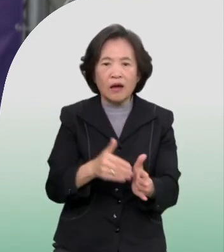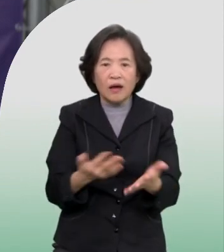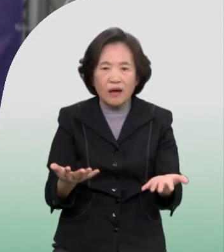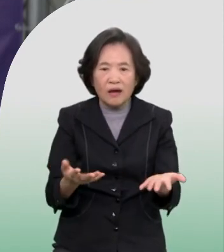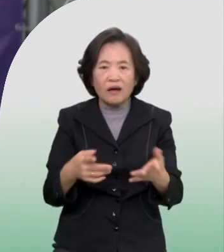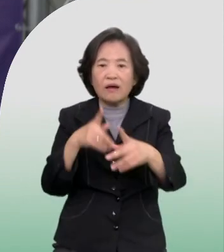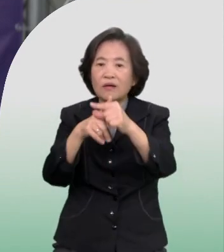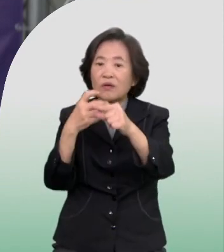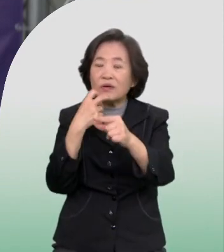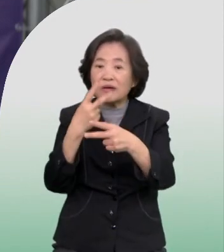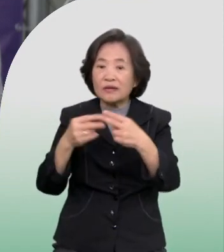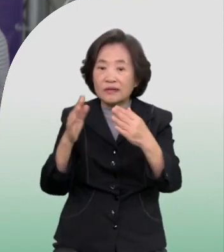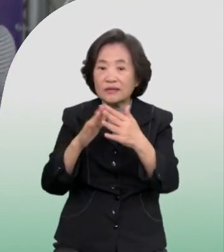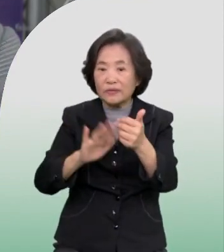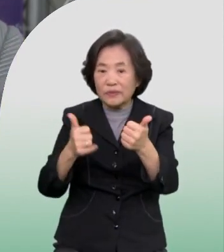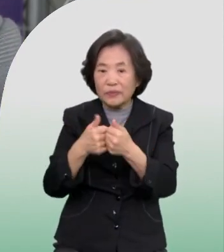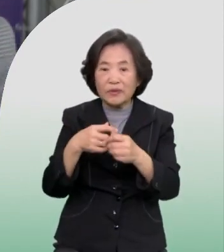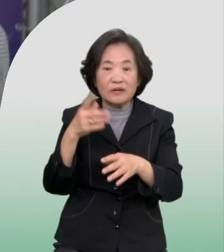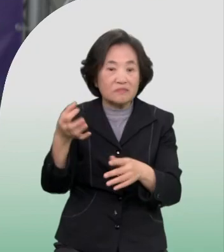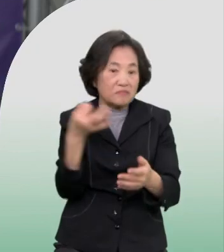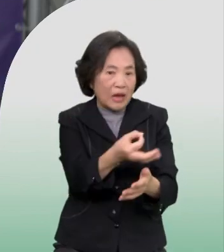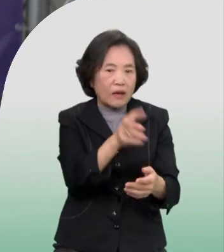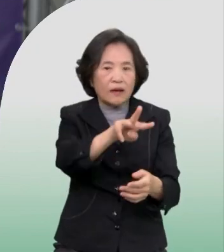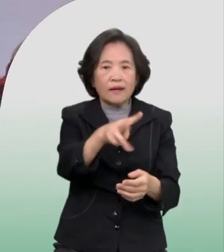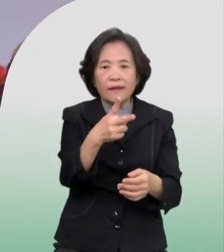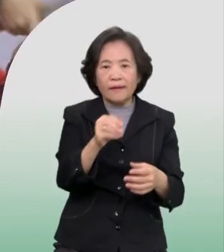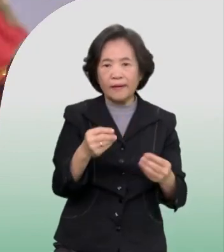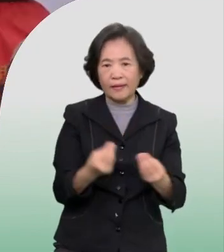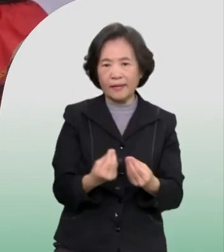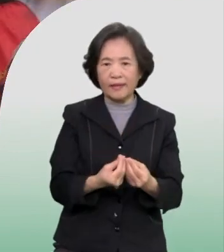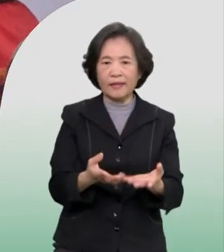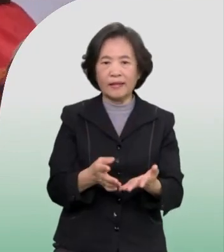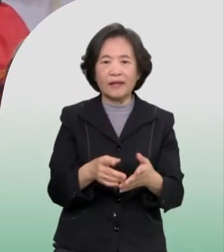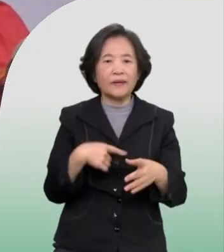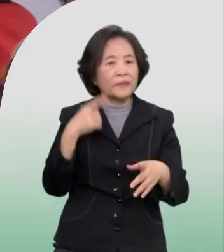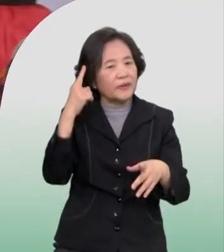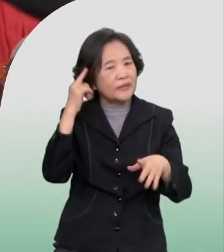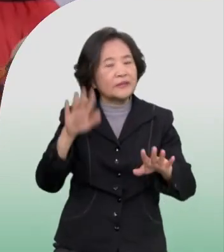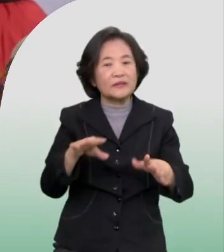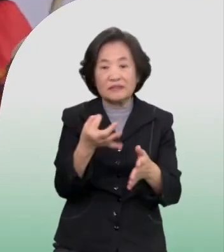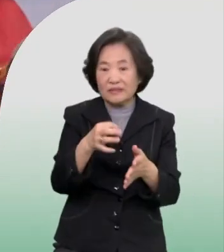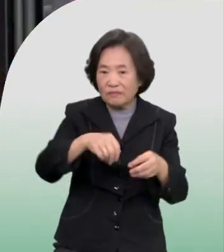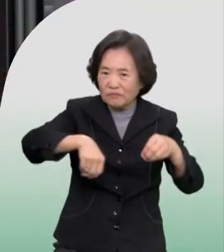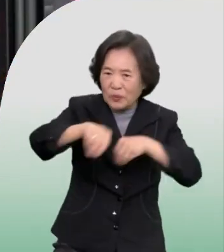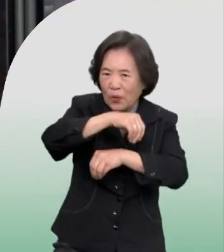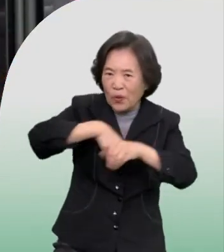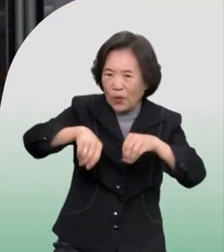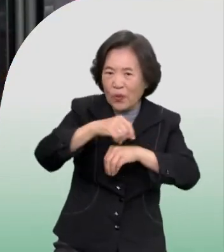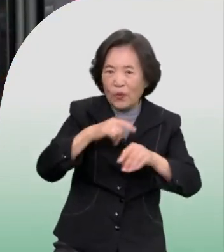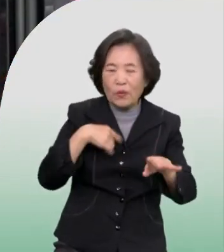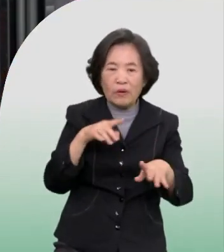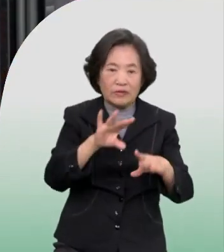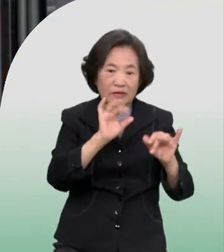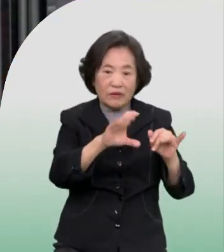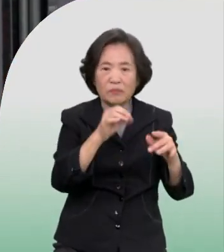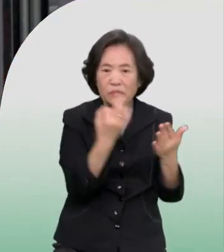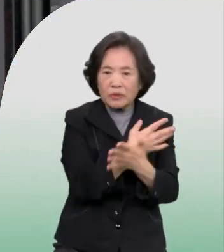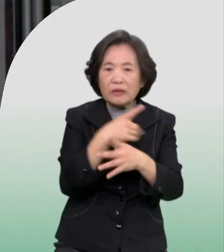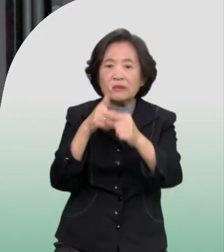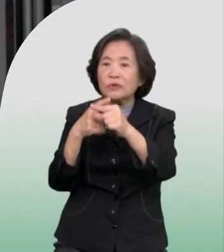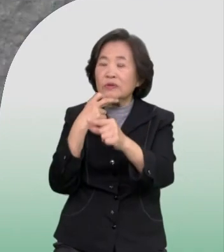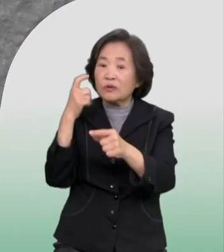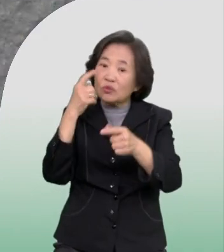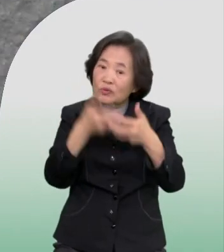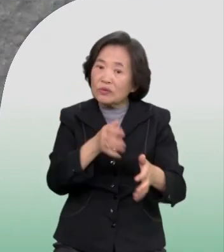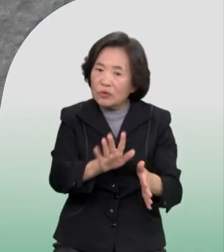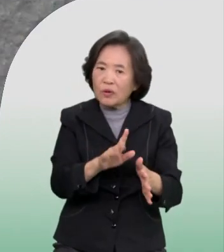是中央客委会给花莲县的经费就3200万了。好，那所以在这个经费的编列上，地方不足，那中央非常重